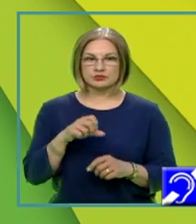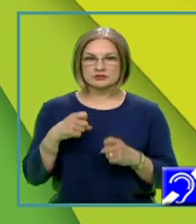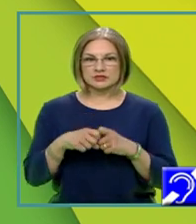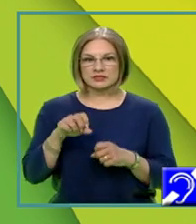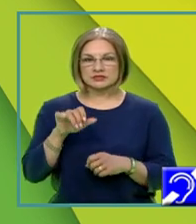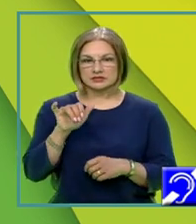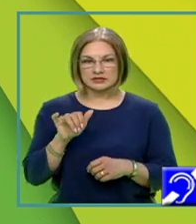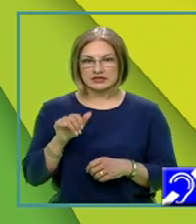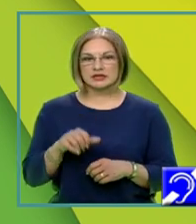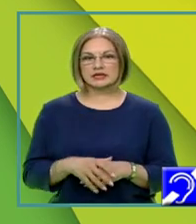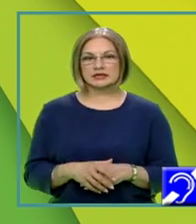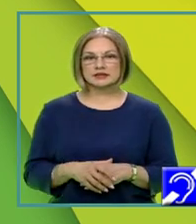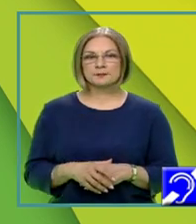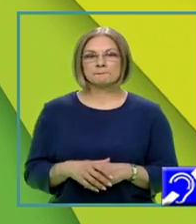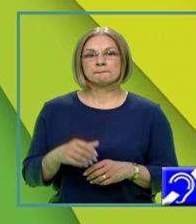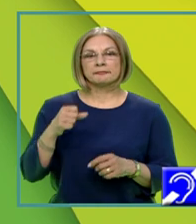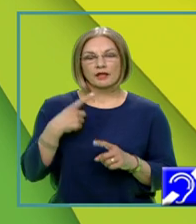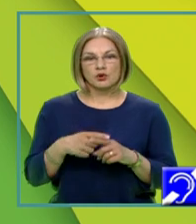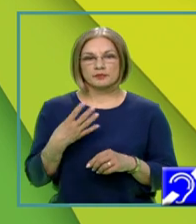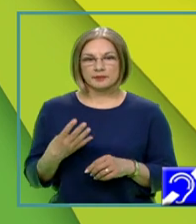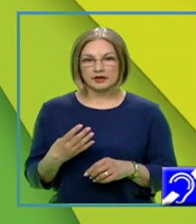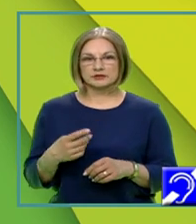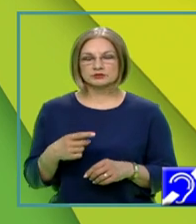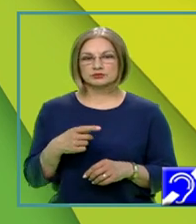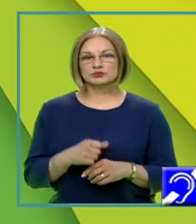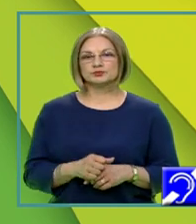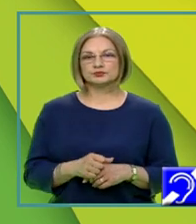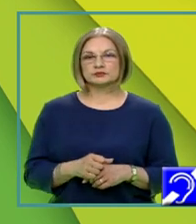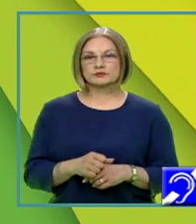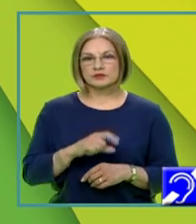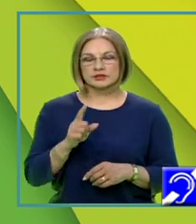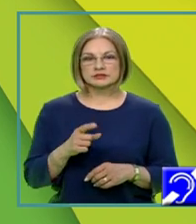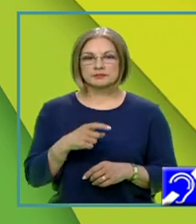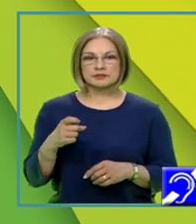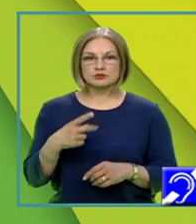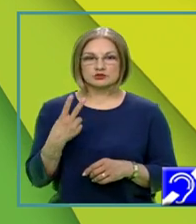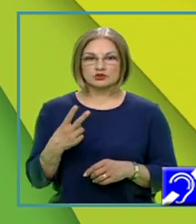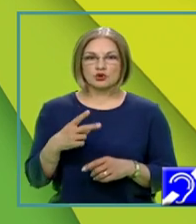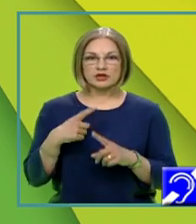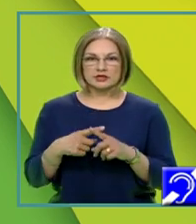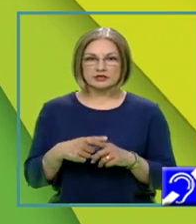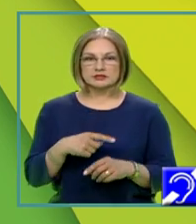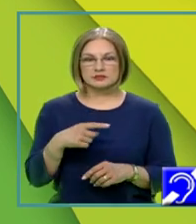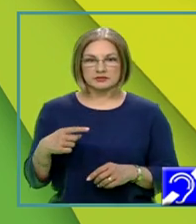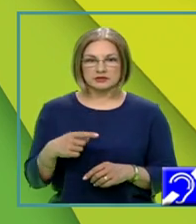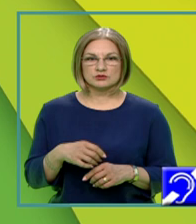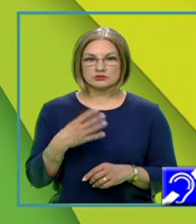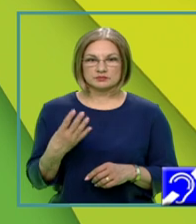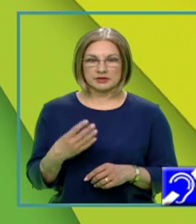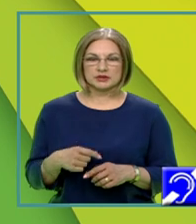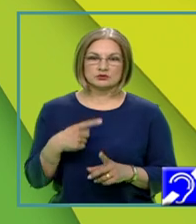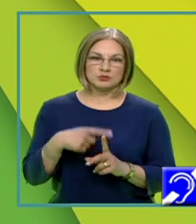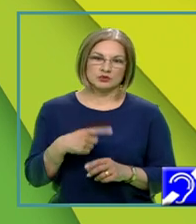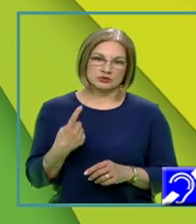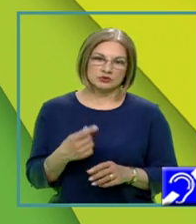adică 2 la x ori 4 minus ce să avem o definiție a legii Deci minus 2x minus y adică minus 4